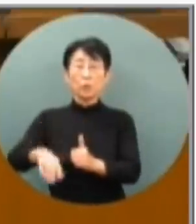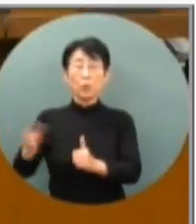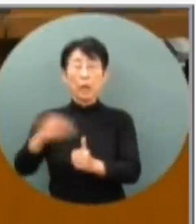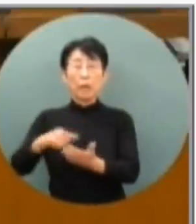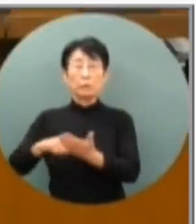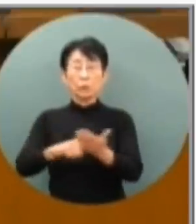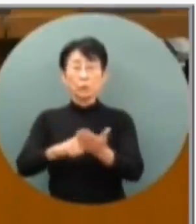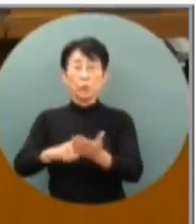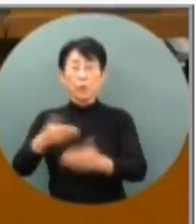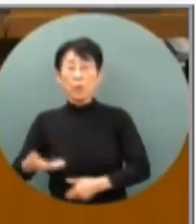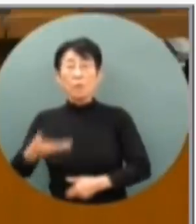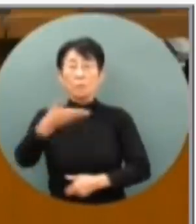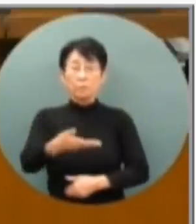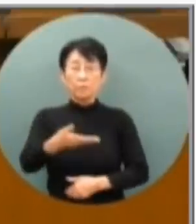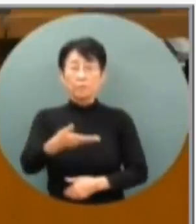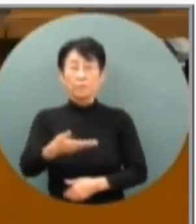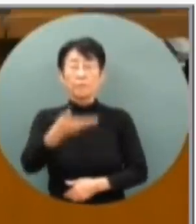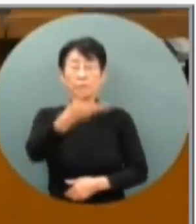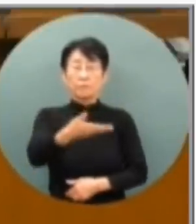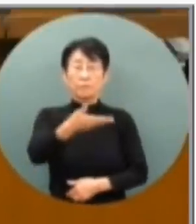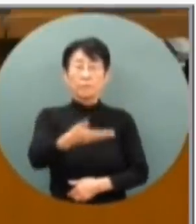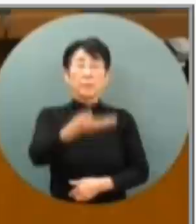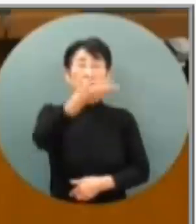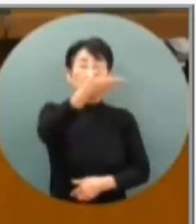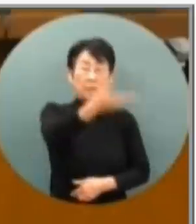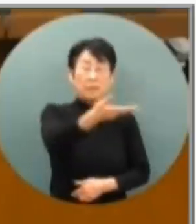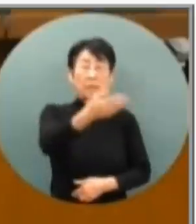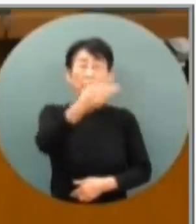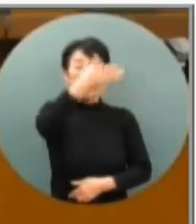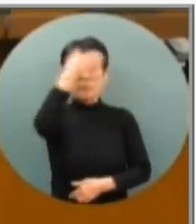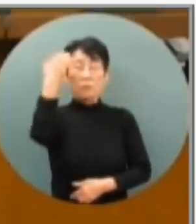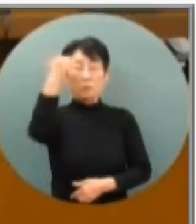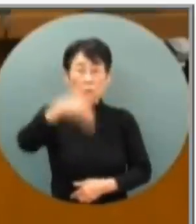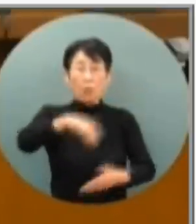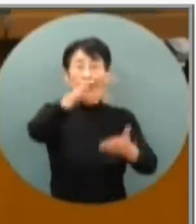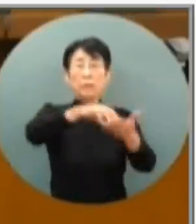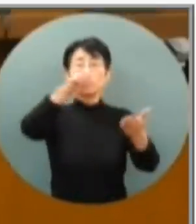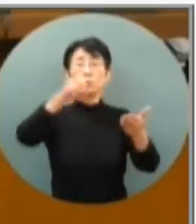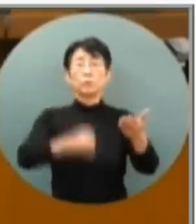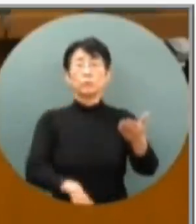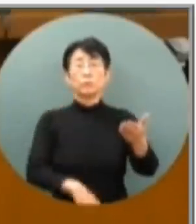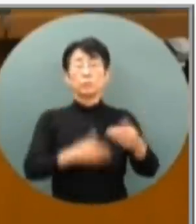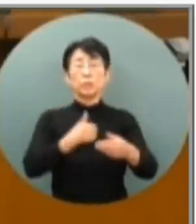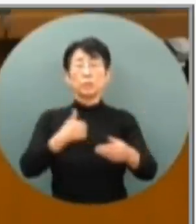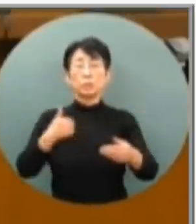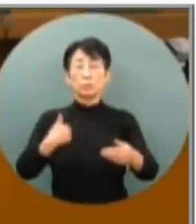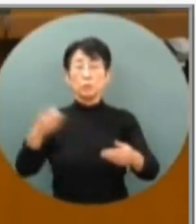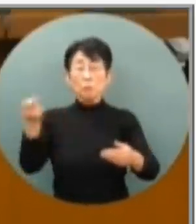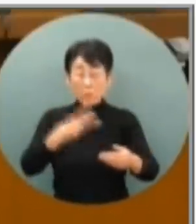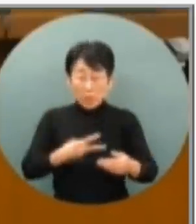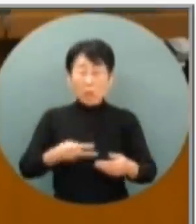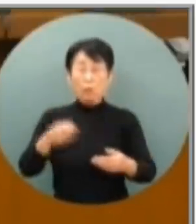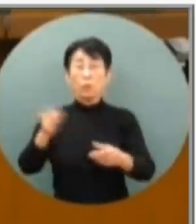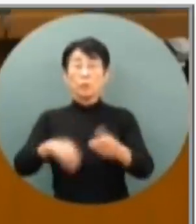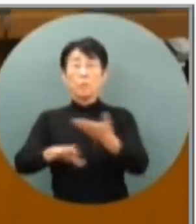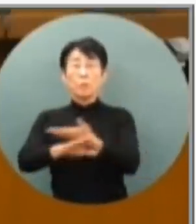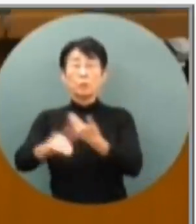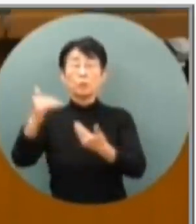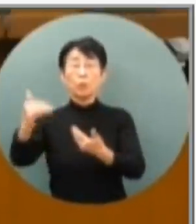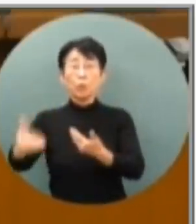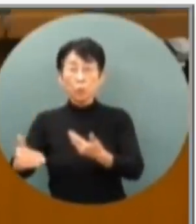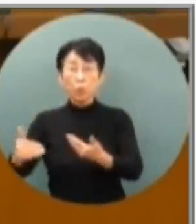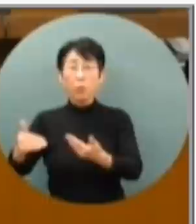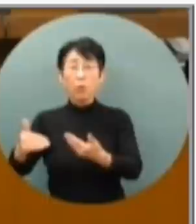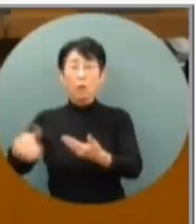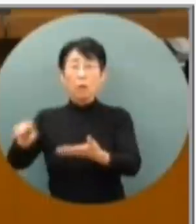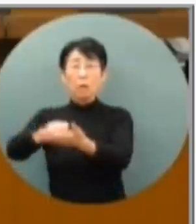長いことかかってやっとこう削除される、で削除されたと思ったら今度また別のことを書かれる、でこんなことのいたちごっこにな